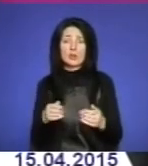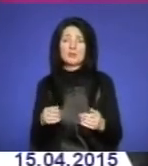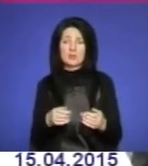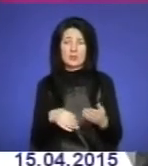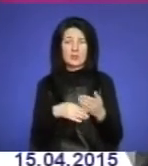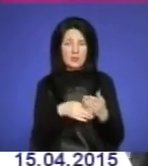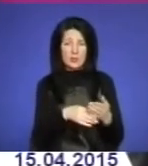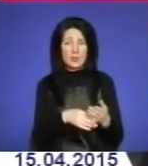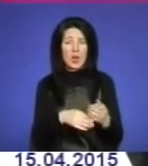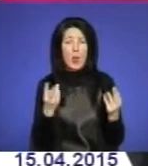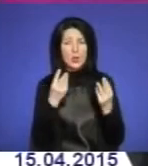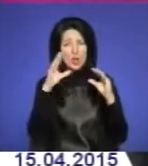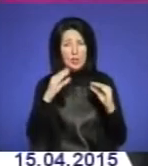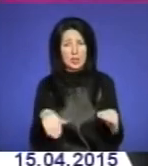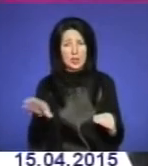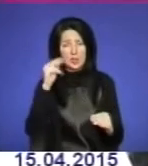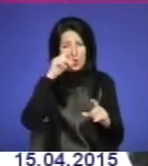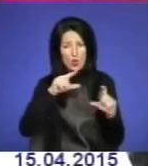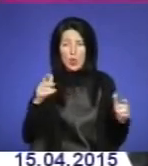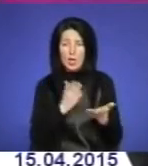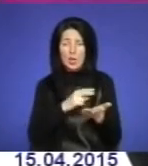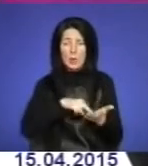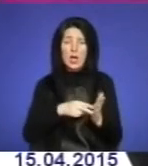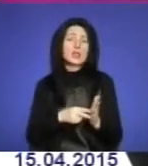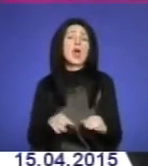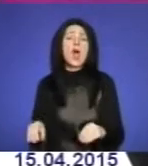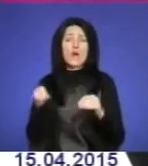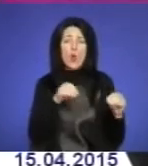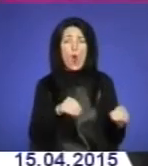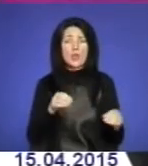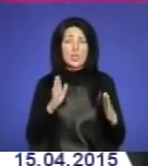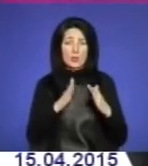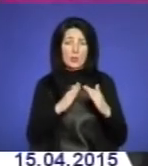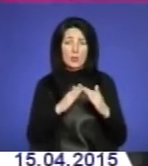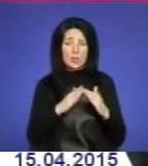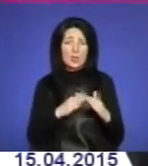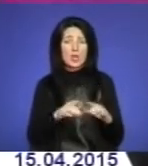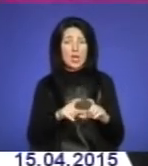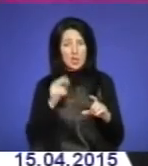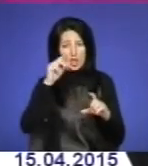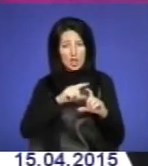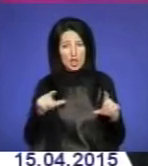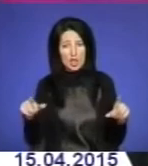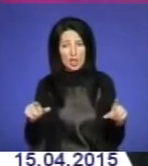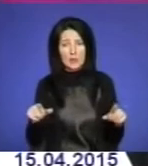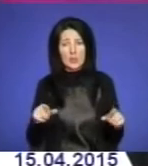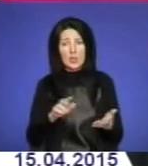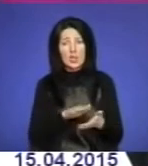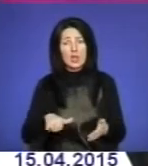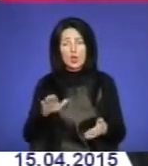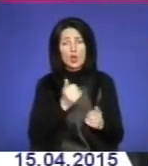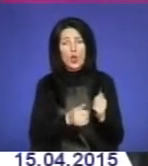школах відповідно наявні плани евакуації з приміщень шкіл. На території кожної школи